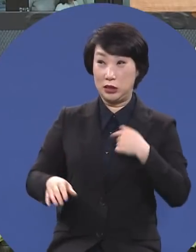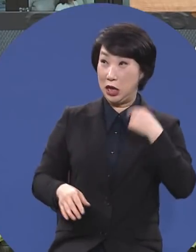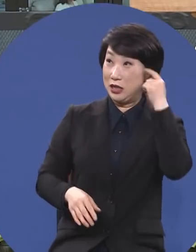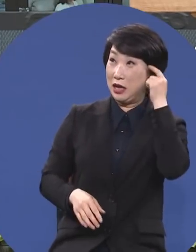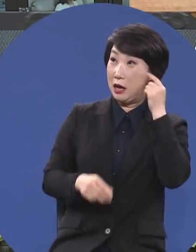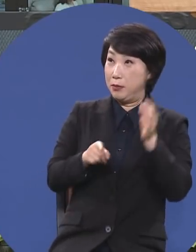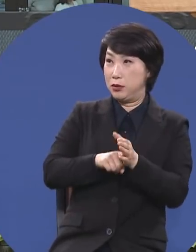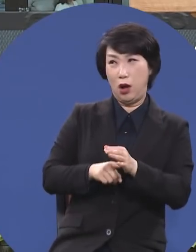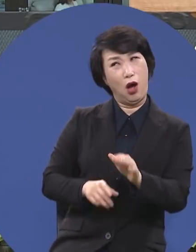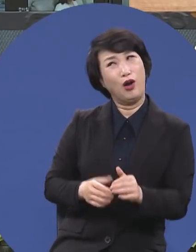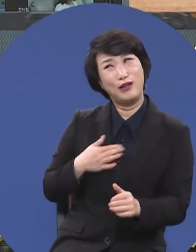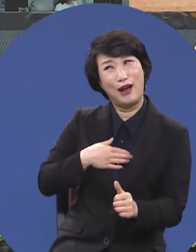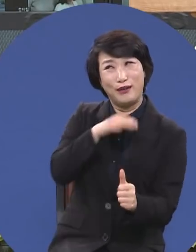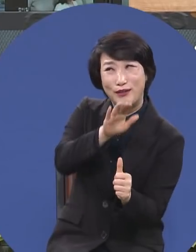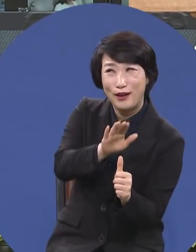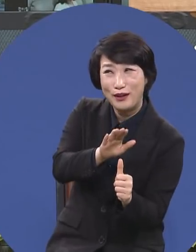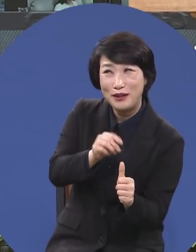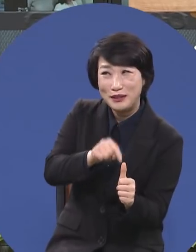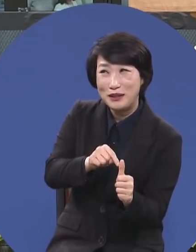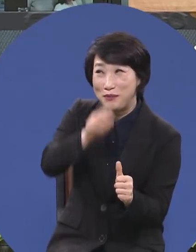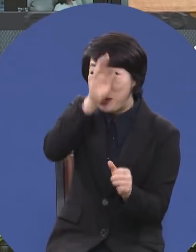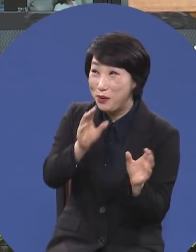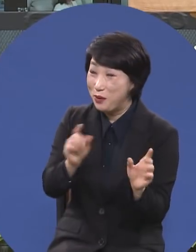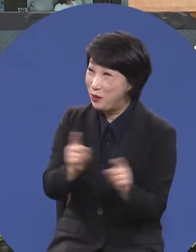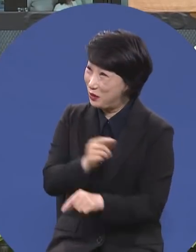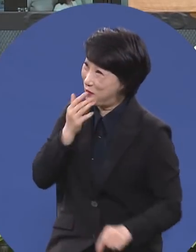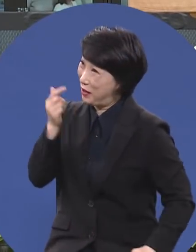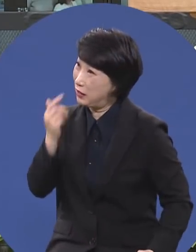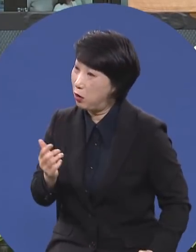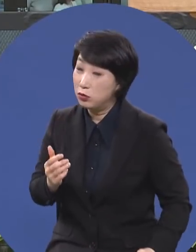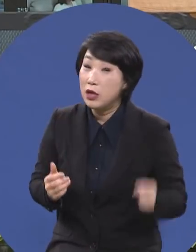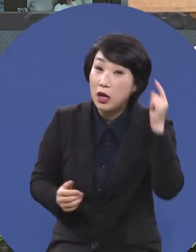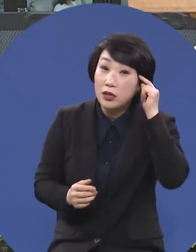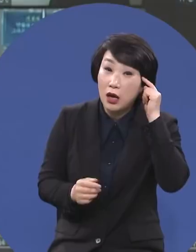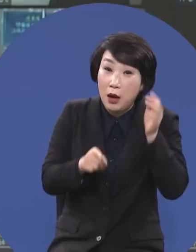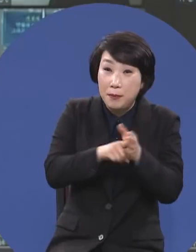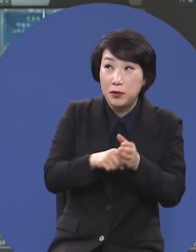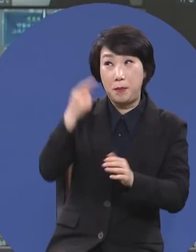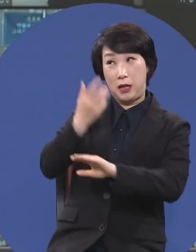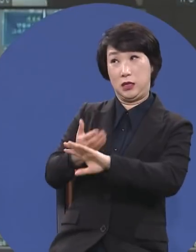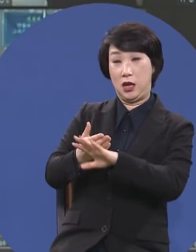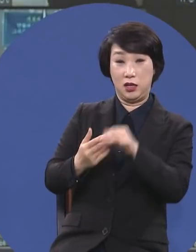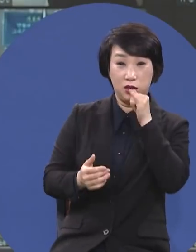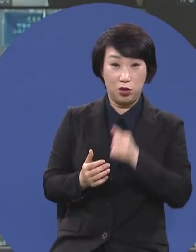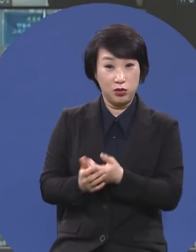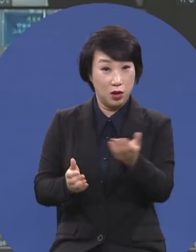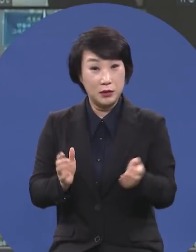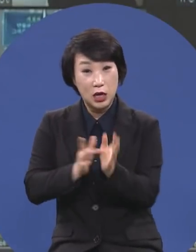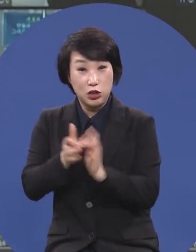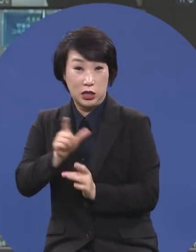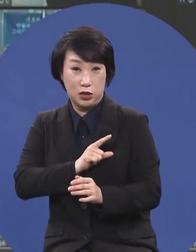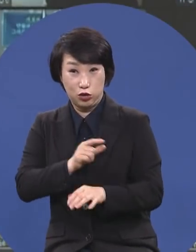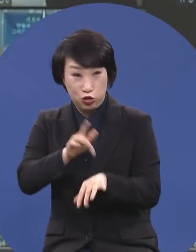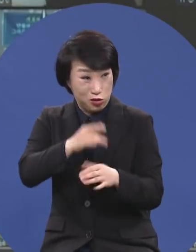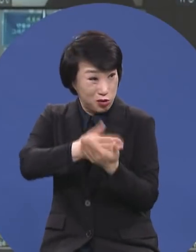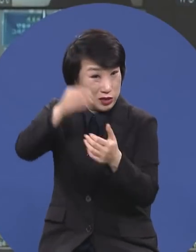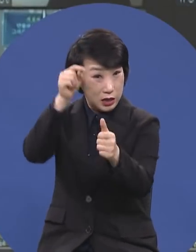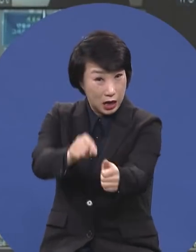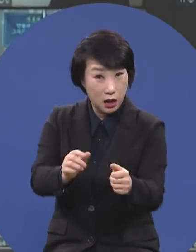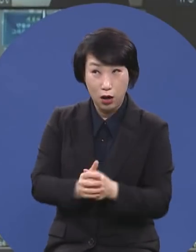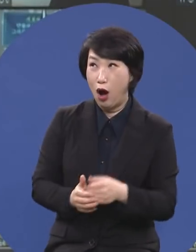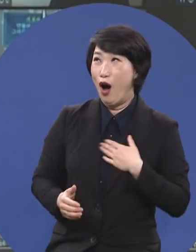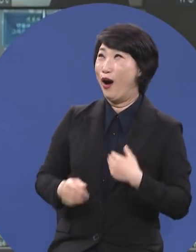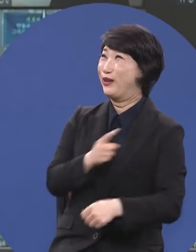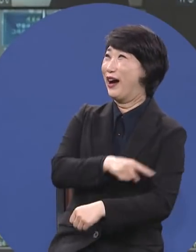확신으로 손 얹은다고 낚았어요. 그럼 내 확신으로 반대합니다. 내 이름으로 귀신 쫓아내라. 아유, 저는 능력이 없고